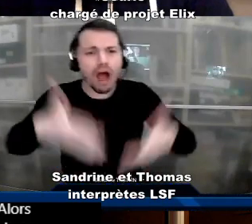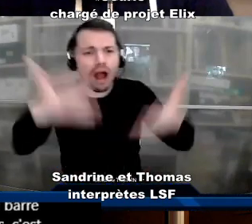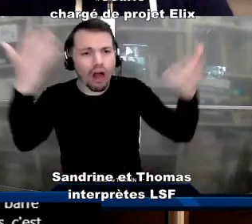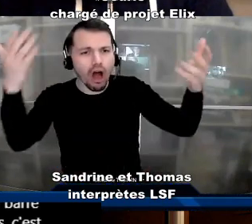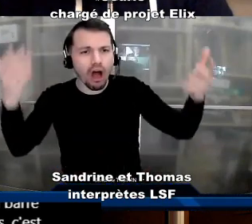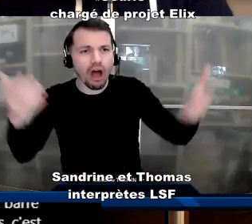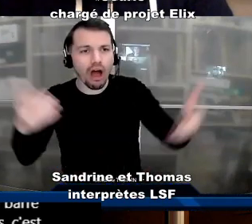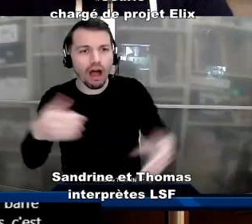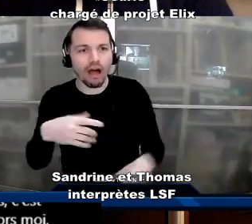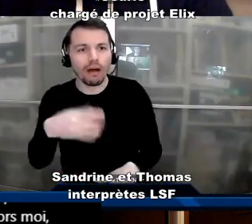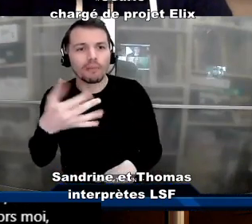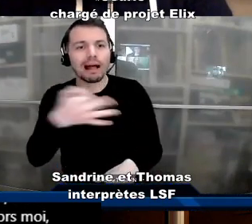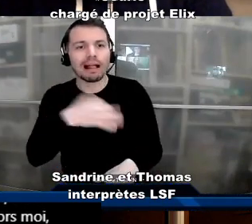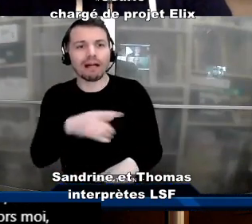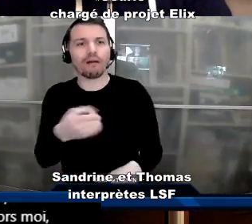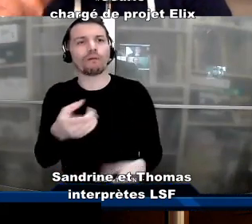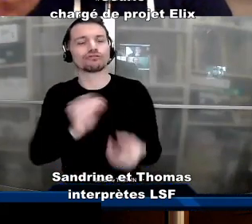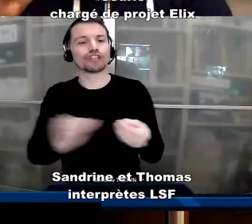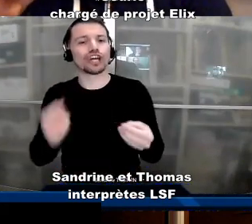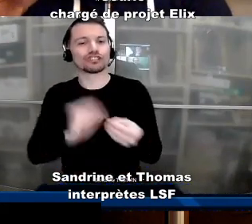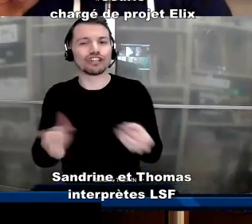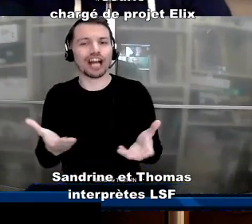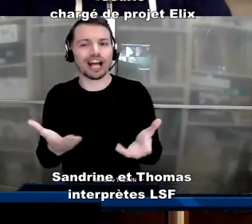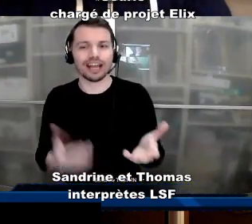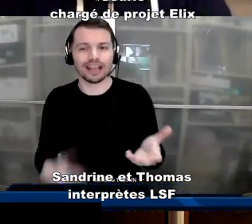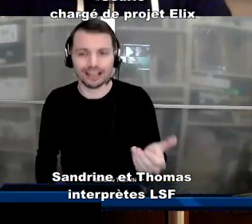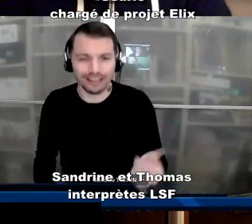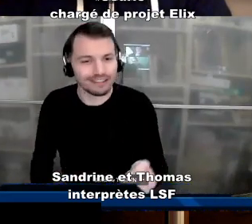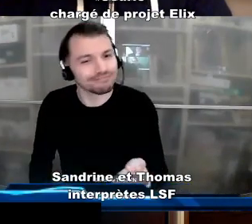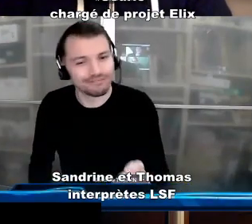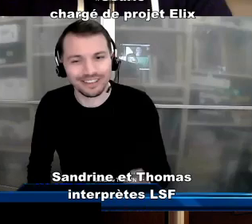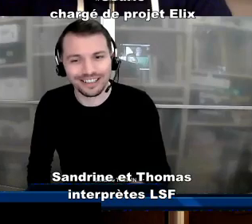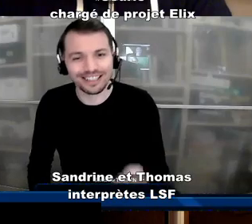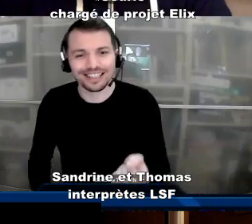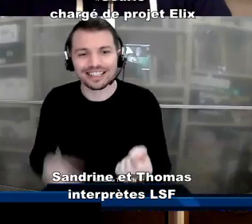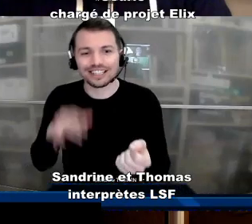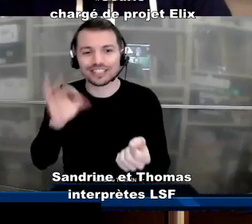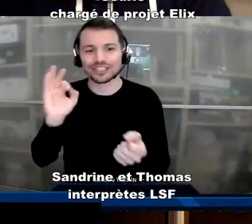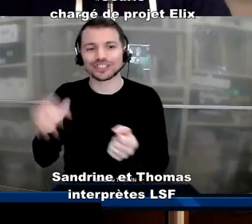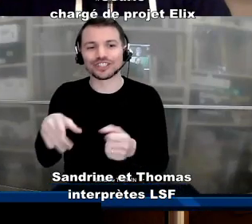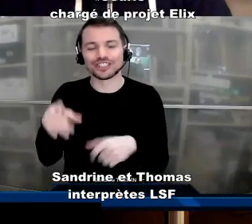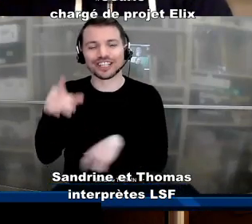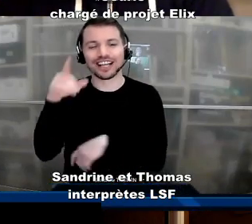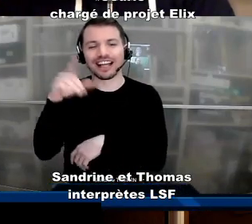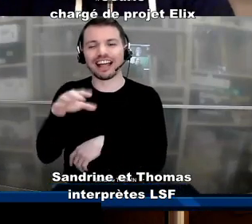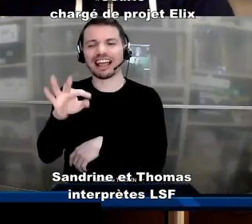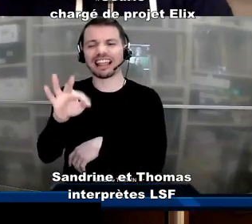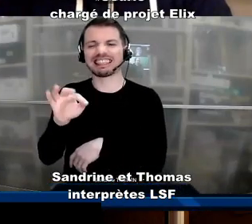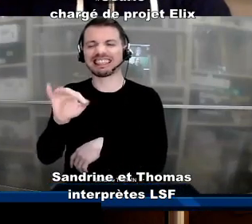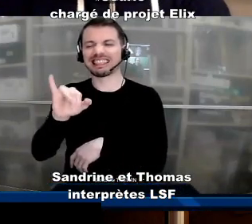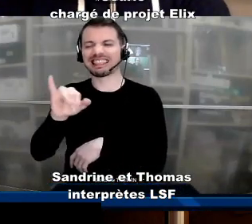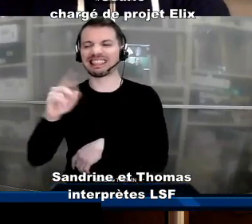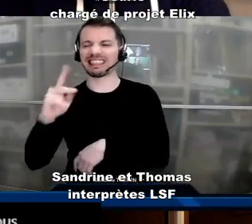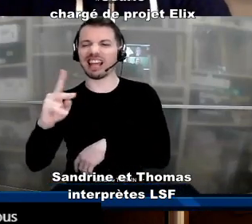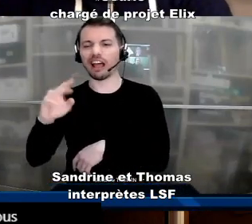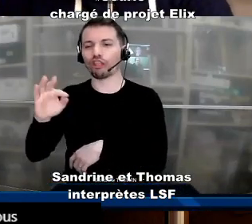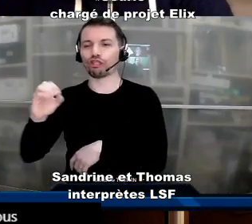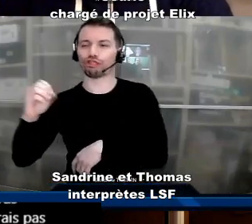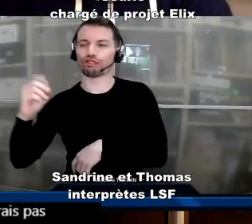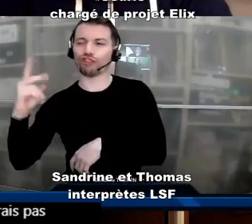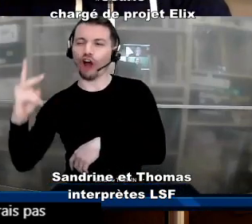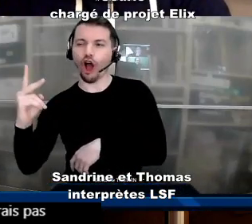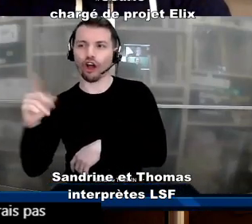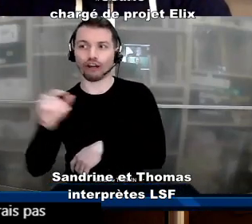pas venu. Hein. Ah là là, c'est scandaleux. Instagram, vous êtes sur TikTok? Non. Non. Non, on est pas un peu trop là, ça va trop loin, ça va trop